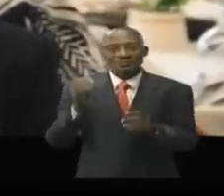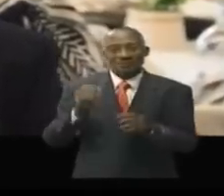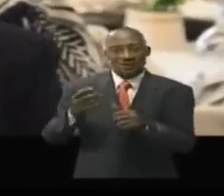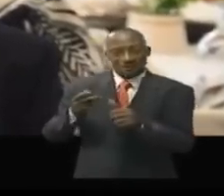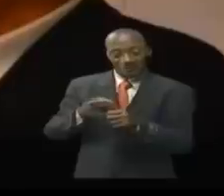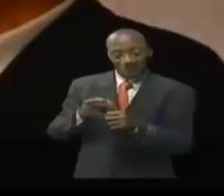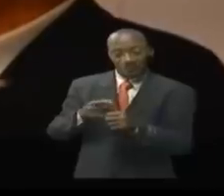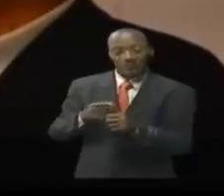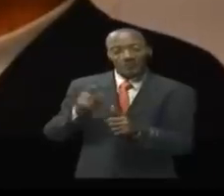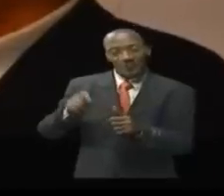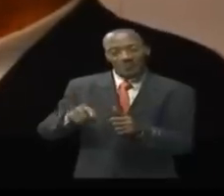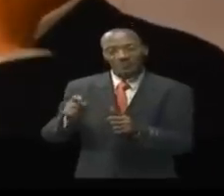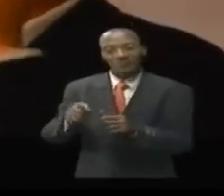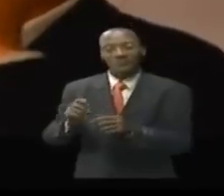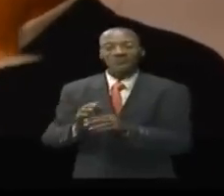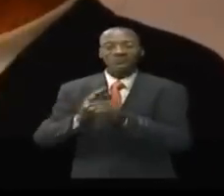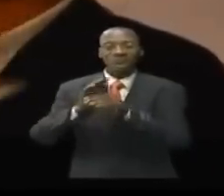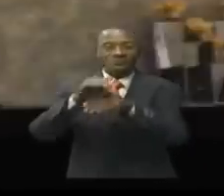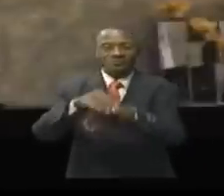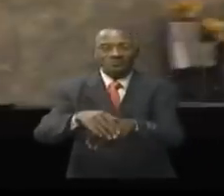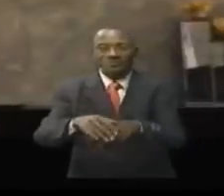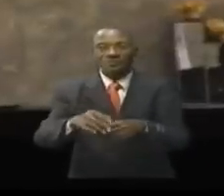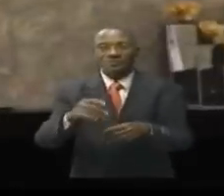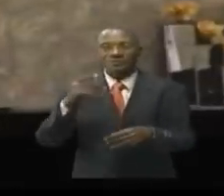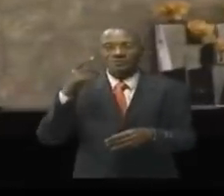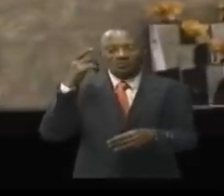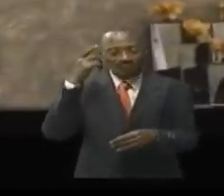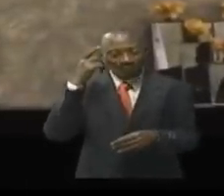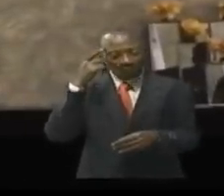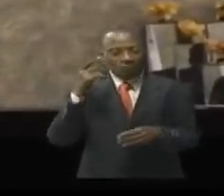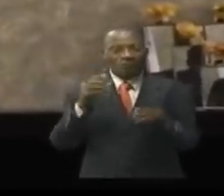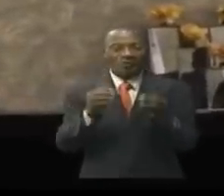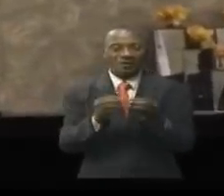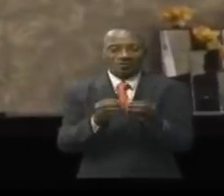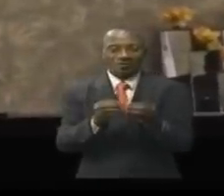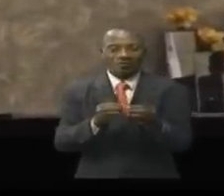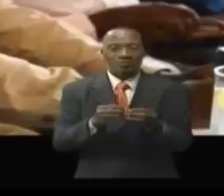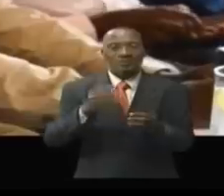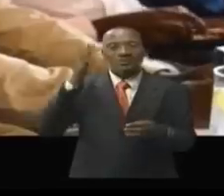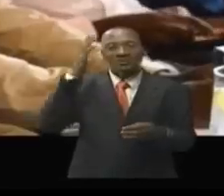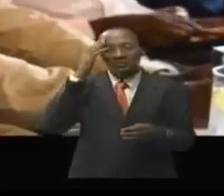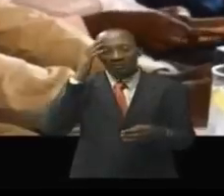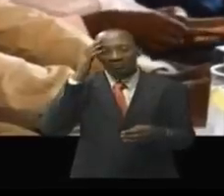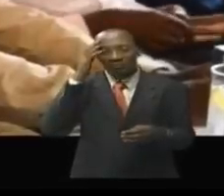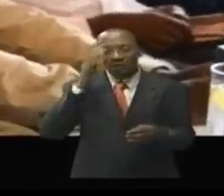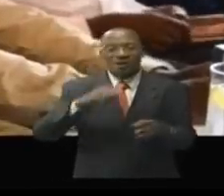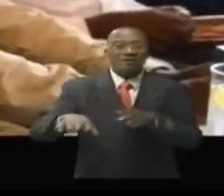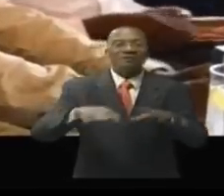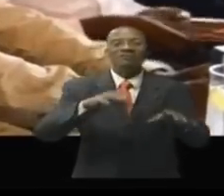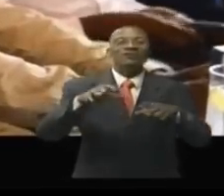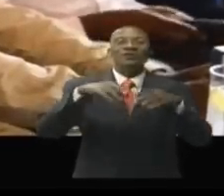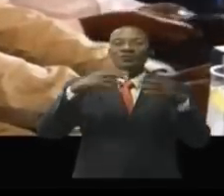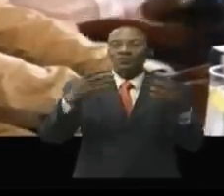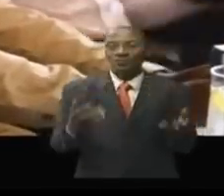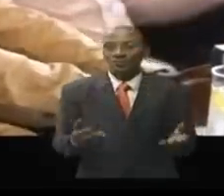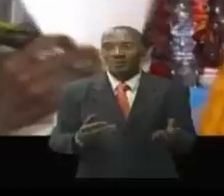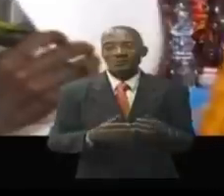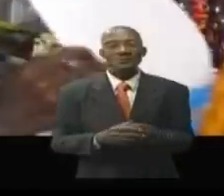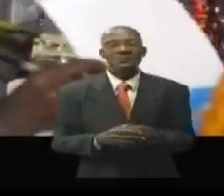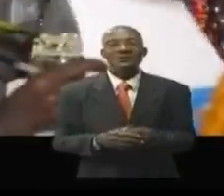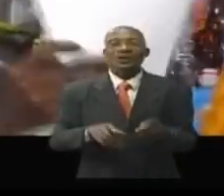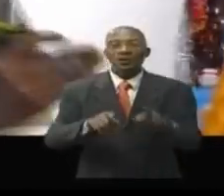de la Corée, de l'Afrique du Sud, du Cameroun, du Nigeria. Les bénéficiaires ont trouvé des mots justes pour montrer